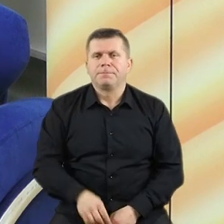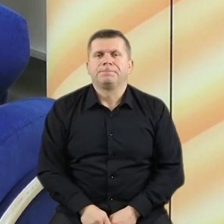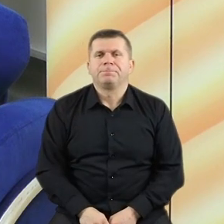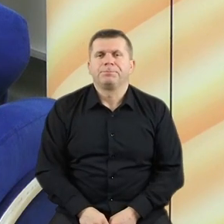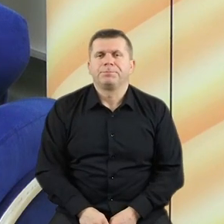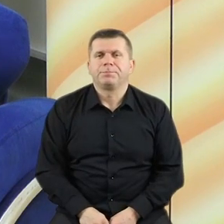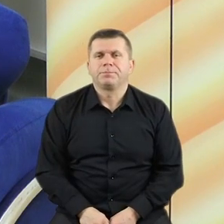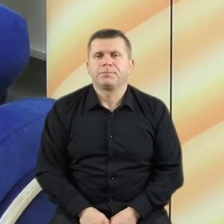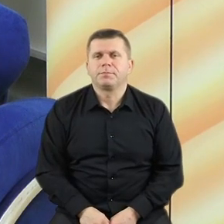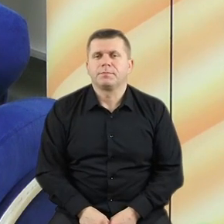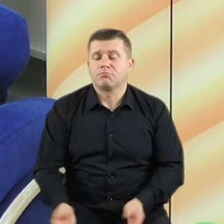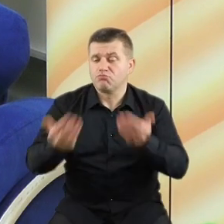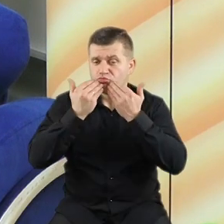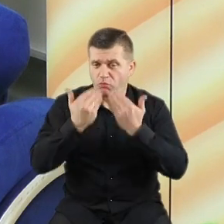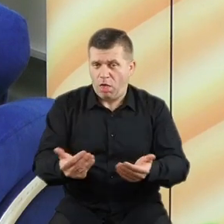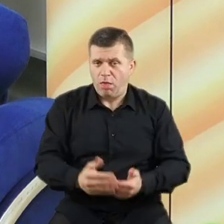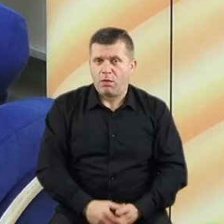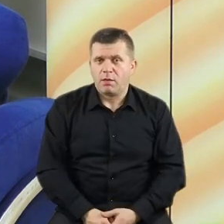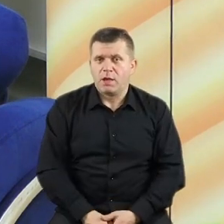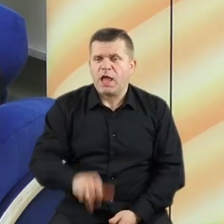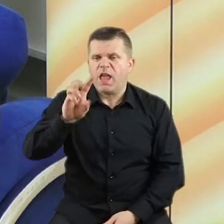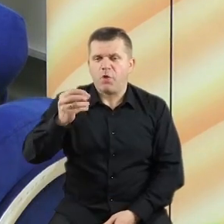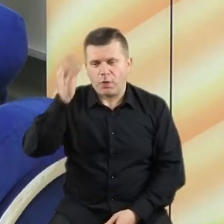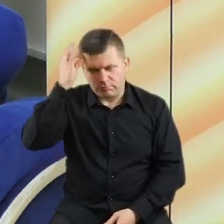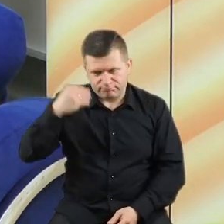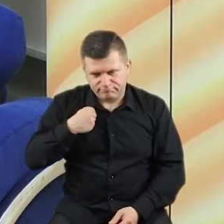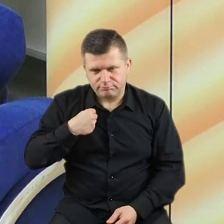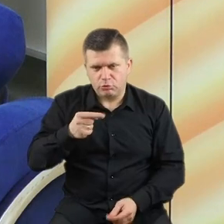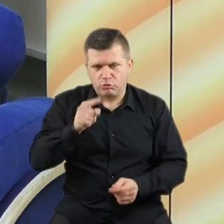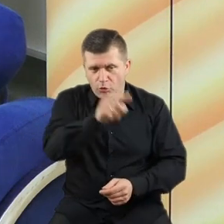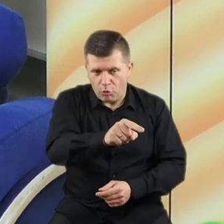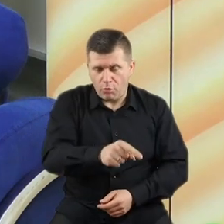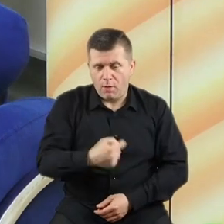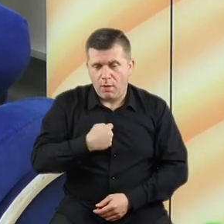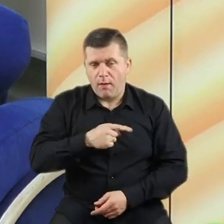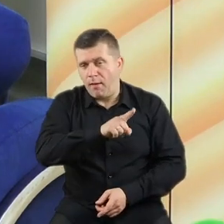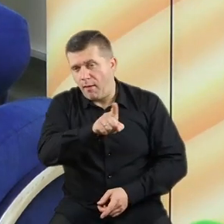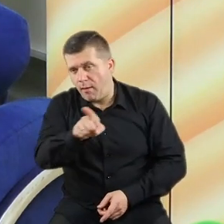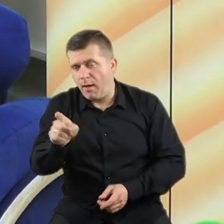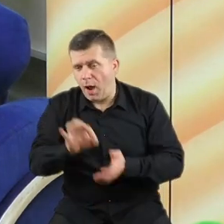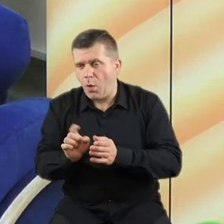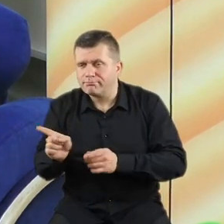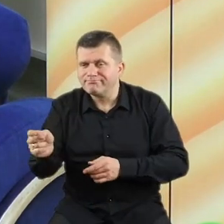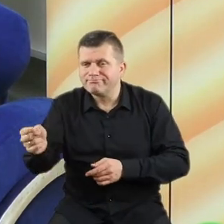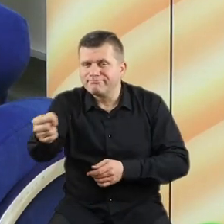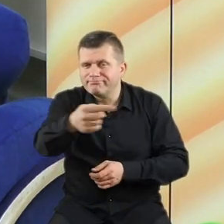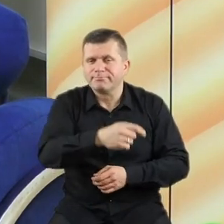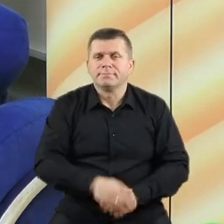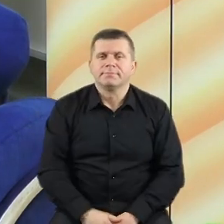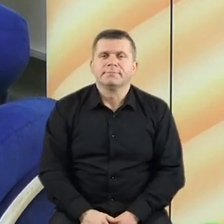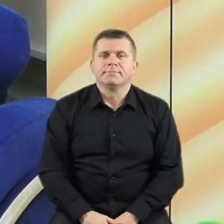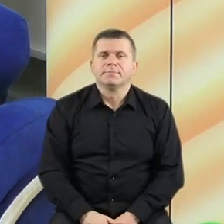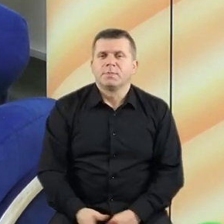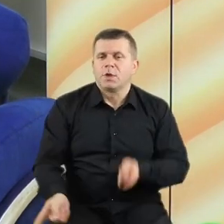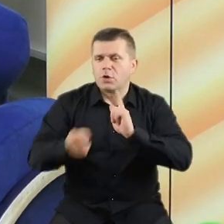Baskami. Dzięki takiej, to Iwona mnie skierowała do kogoś, ktoś mnie skierował do kogoś i no właśnie taki łańcuszek ludzi dobrej